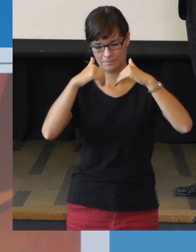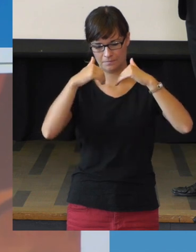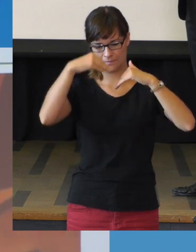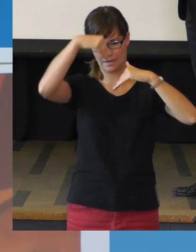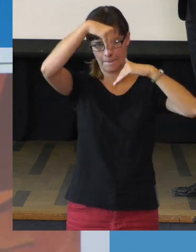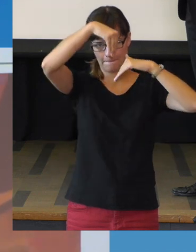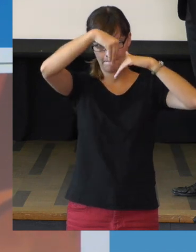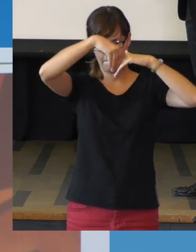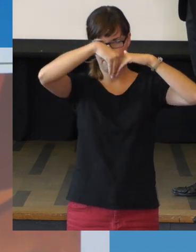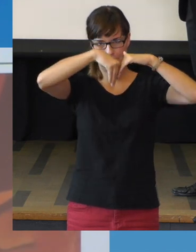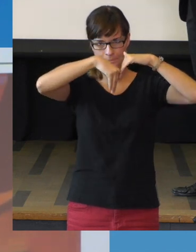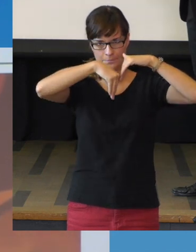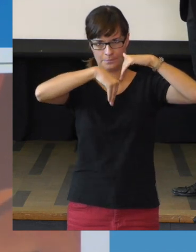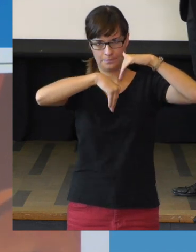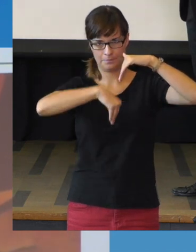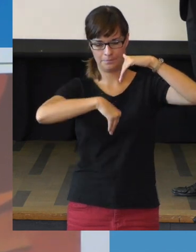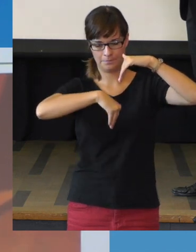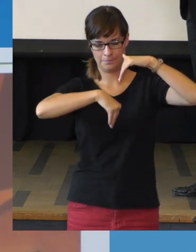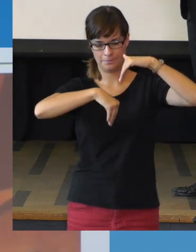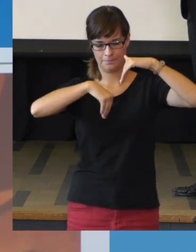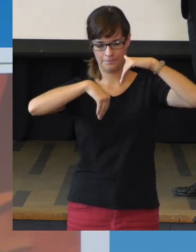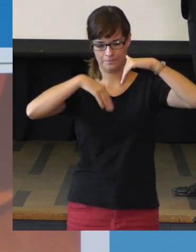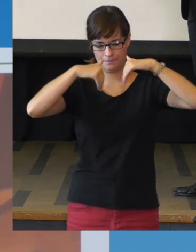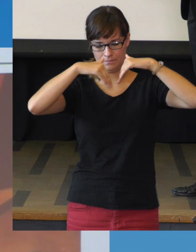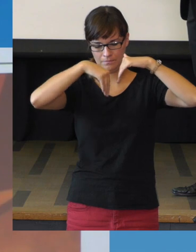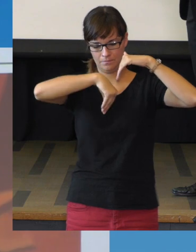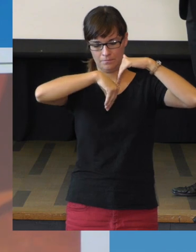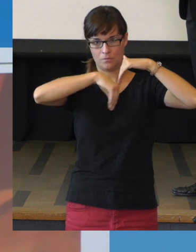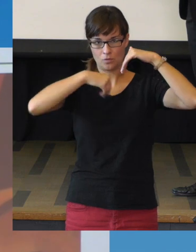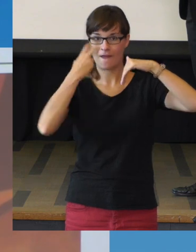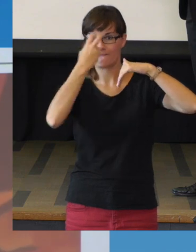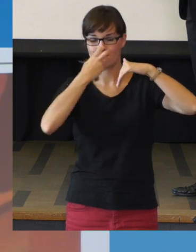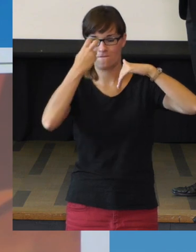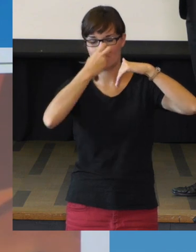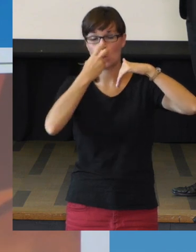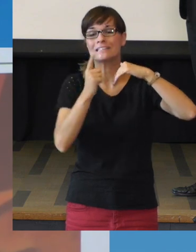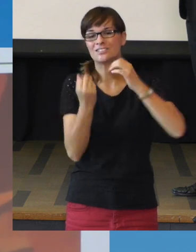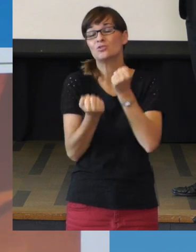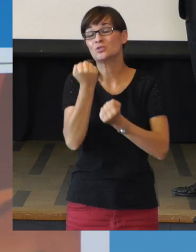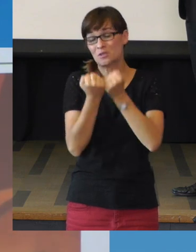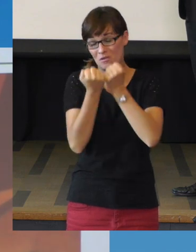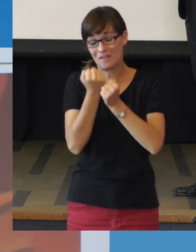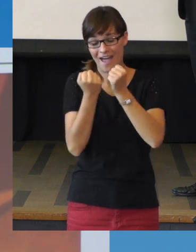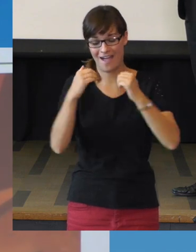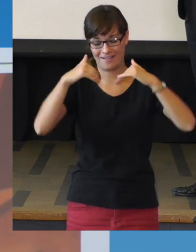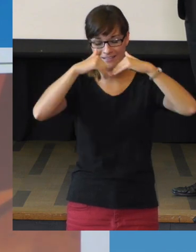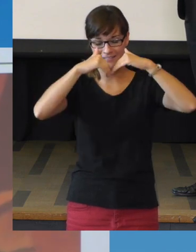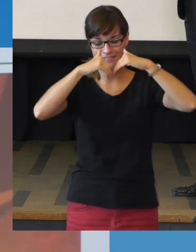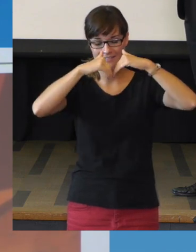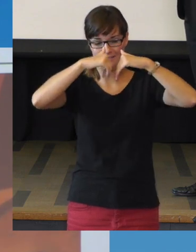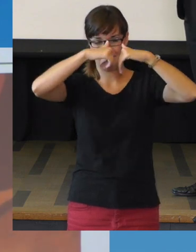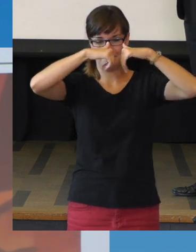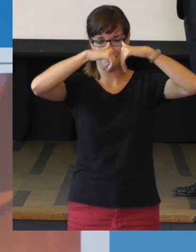Klappe vor bis in die Herzkammer und versuchen dann, und das ist der schwierige Teil, die